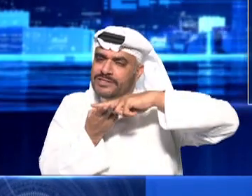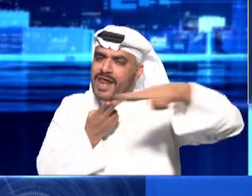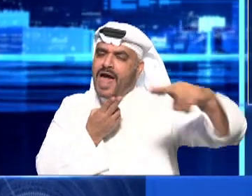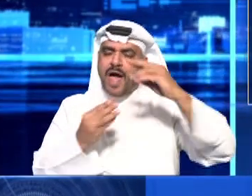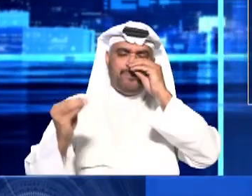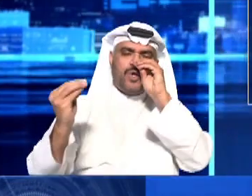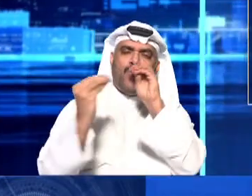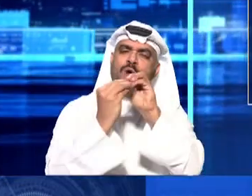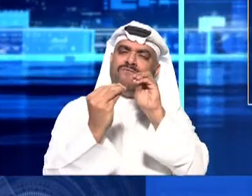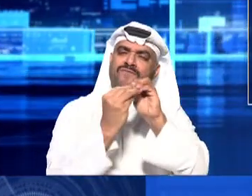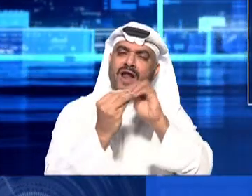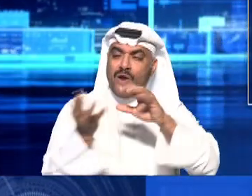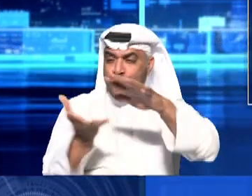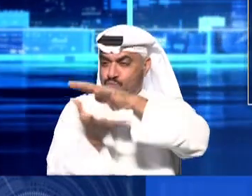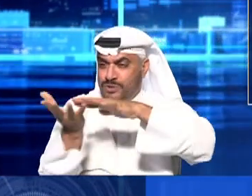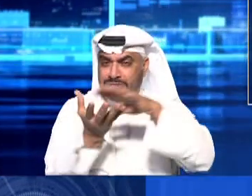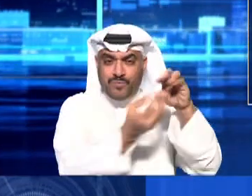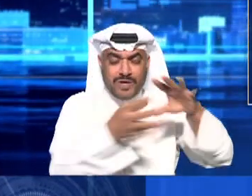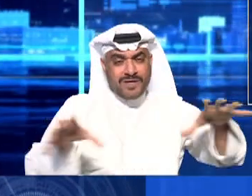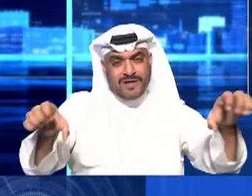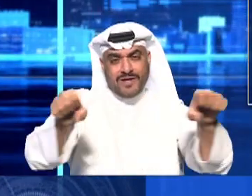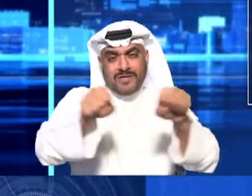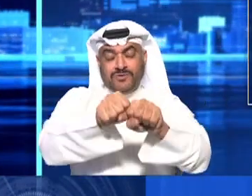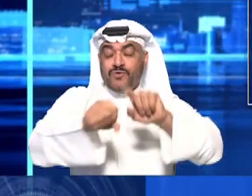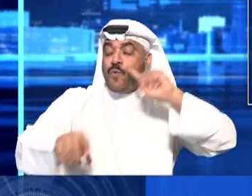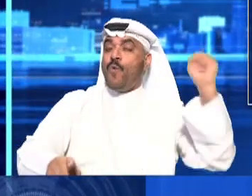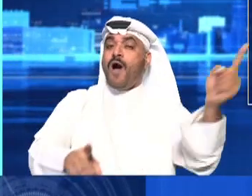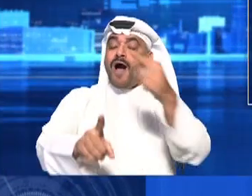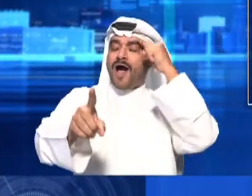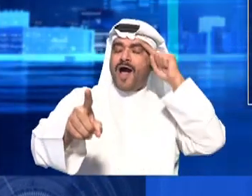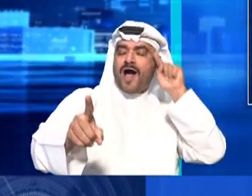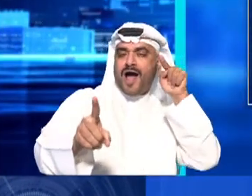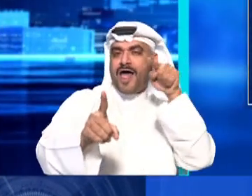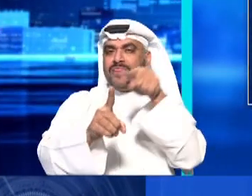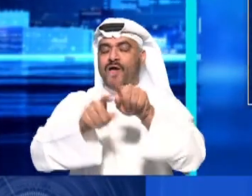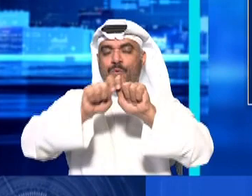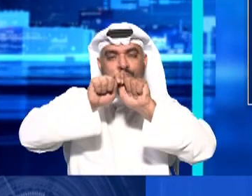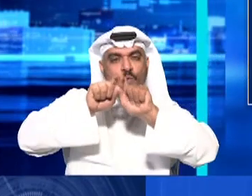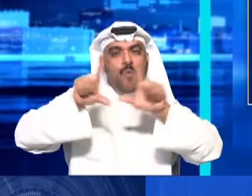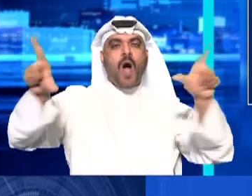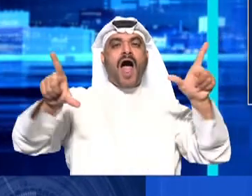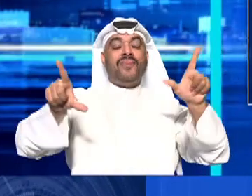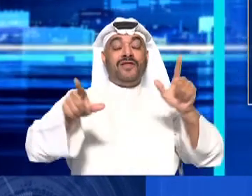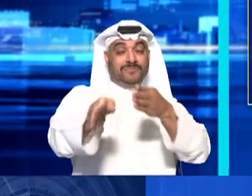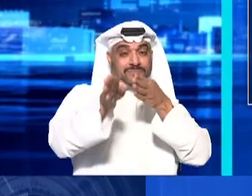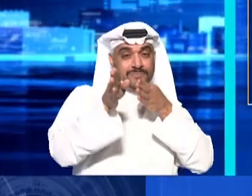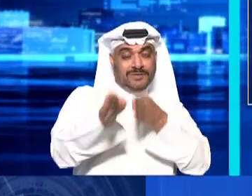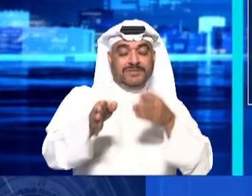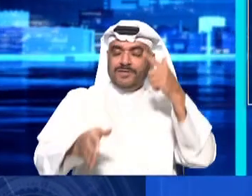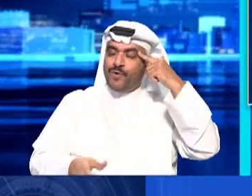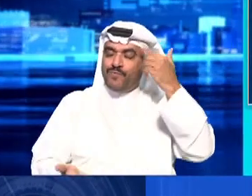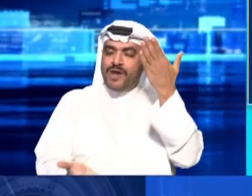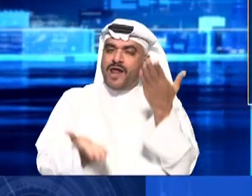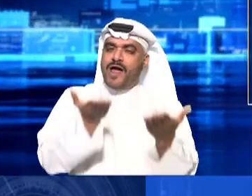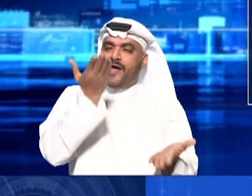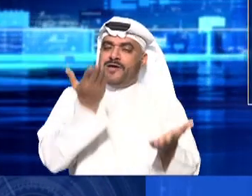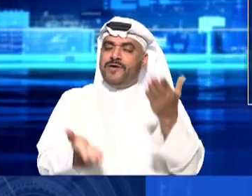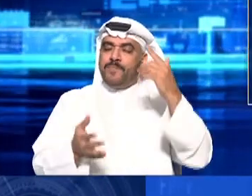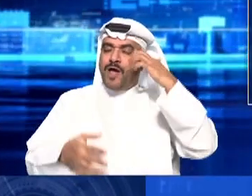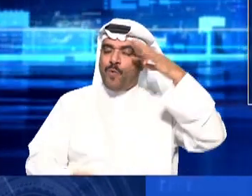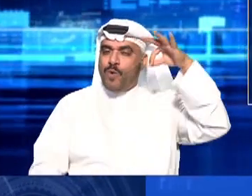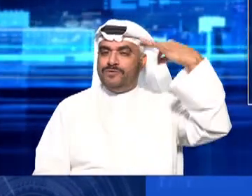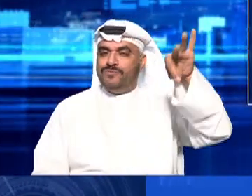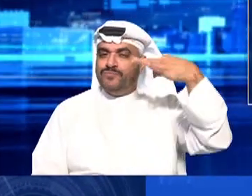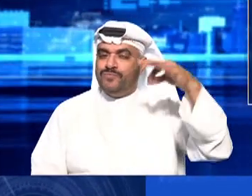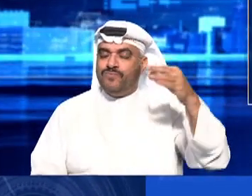الفرقاء حتى غدا نموذجا وضاء تتأسى به القادة في الحنكة والحكمة والبذل والعطاء